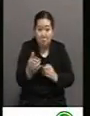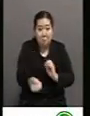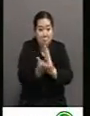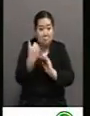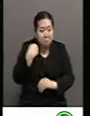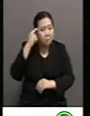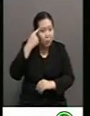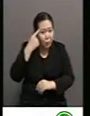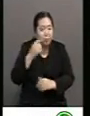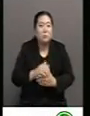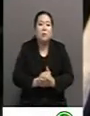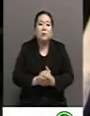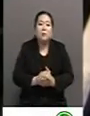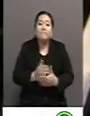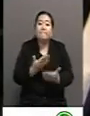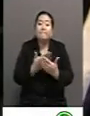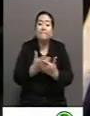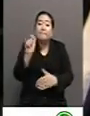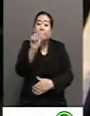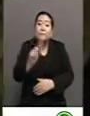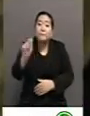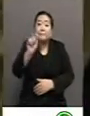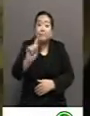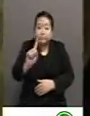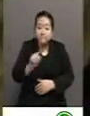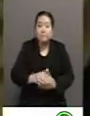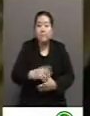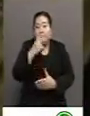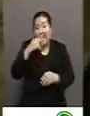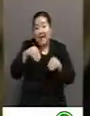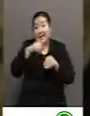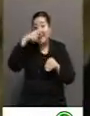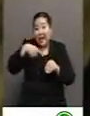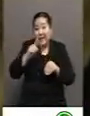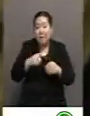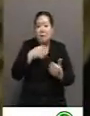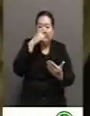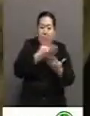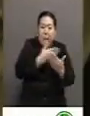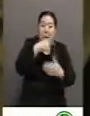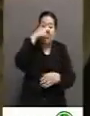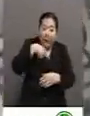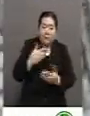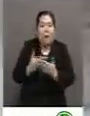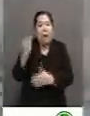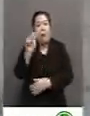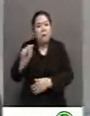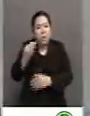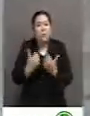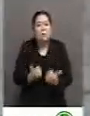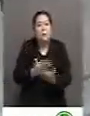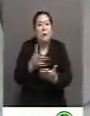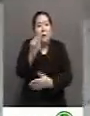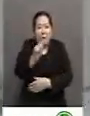อีกนอกจากนี้ทิศทางค่าเงินในเอเชียค่ะคุณผู้ชมมาดูใกล้ประเทศไทยก็คือในประเทศไทยรวมทั้งเอเชียด้วยนะคะตอนนี้ค่าเงินเอเ